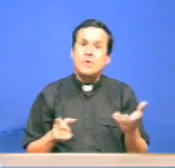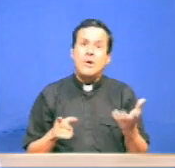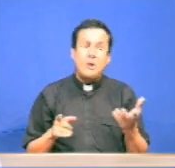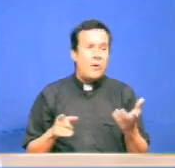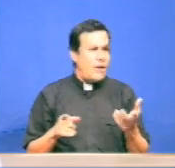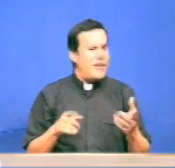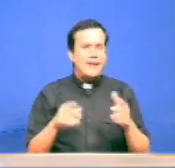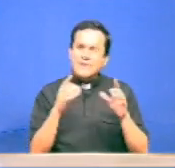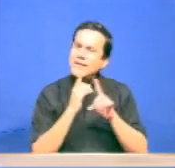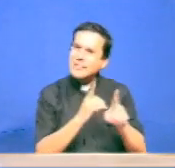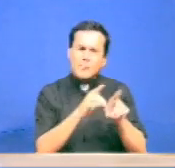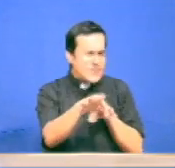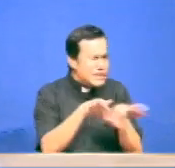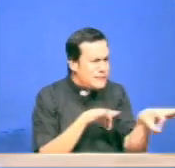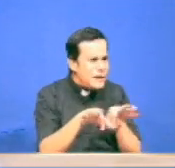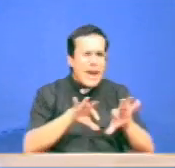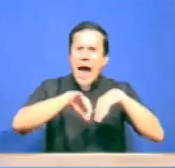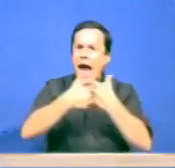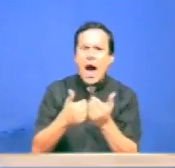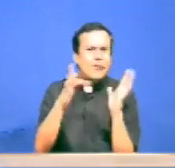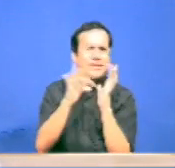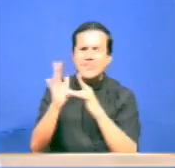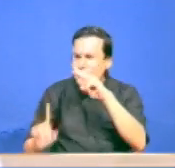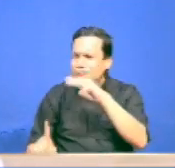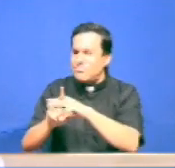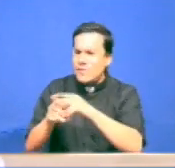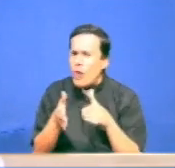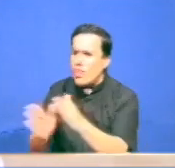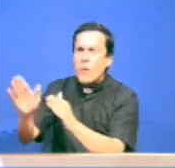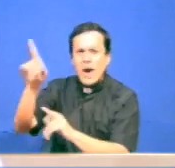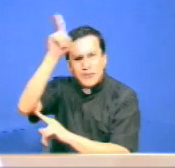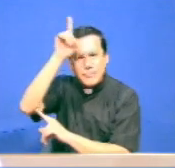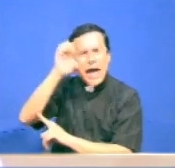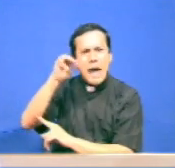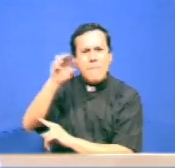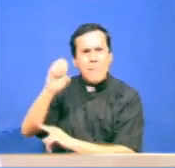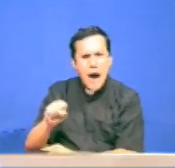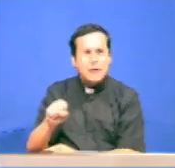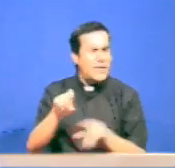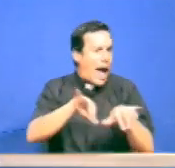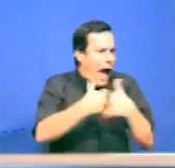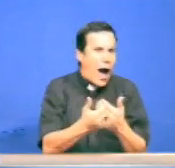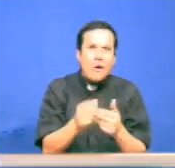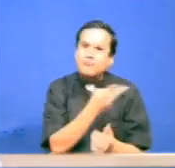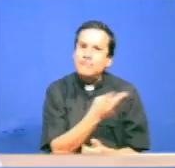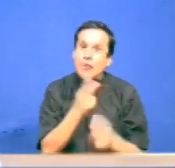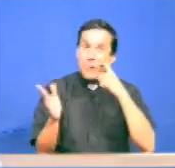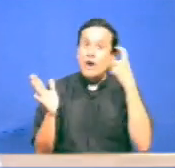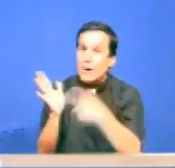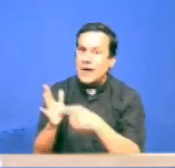njiani na jinsi walivyomtambua katika kuumega mkate.